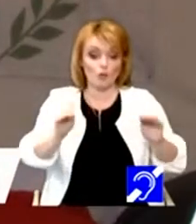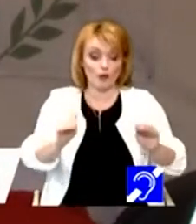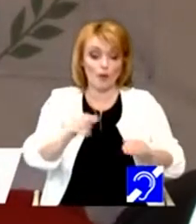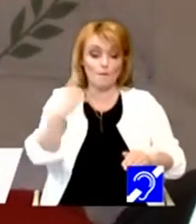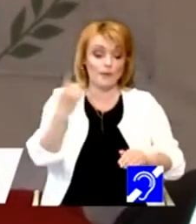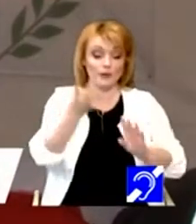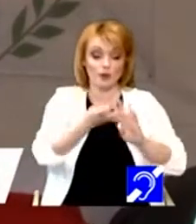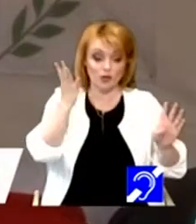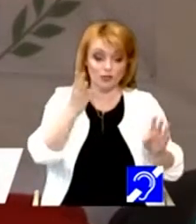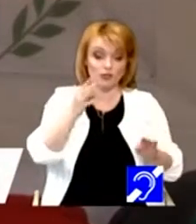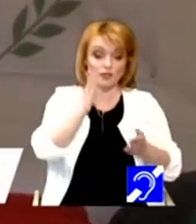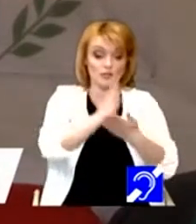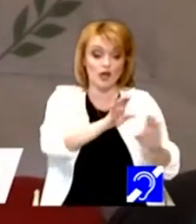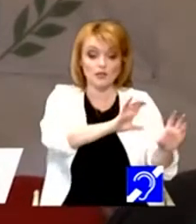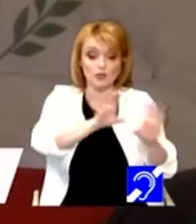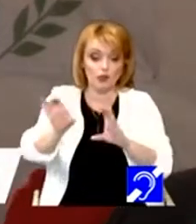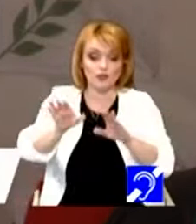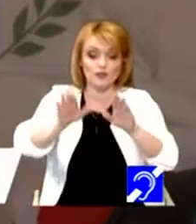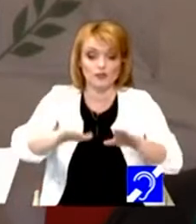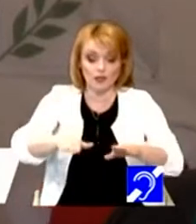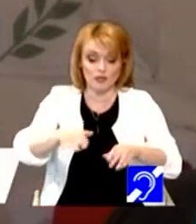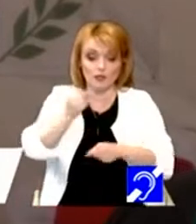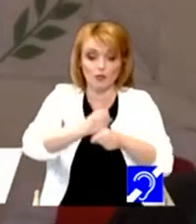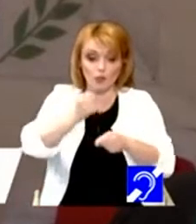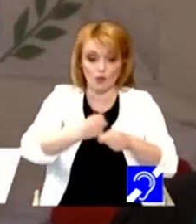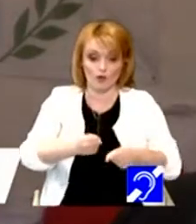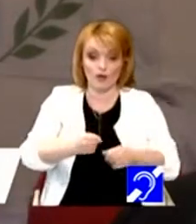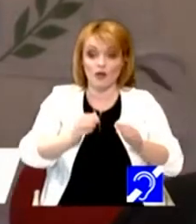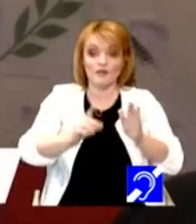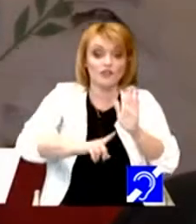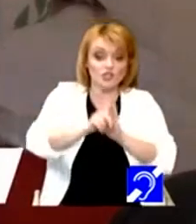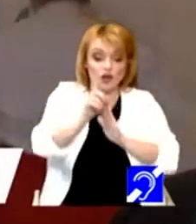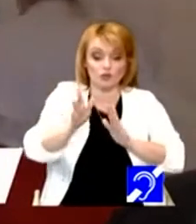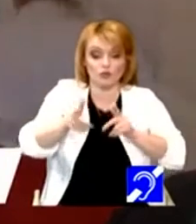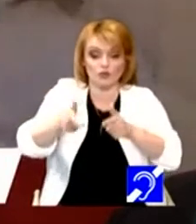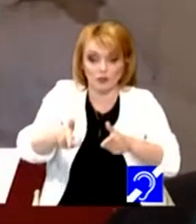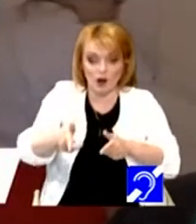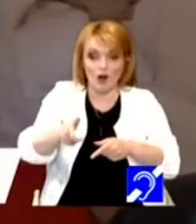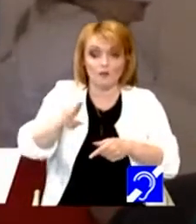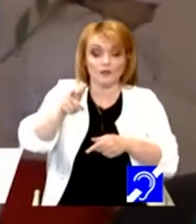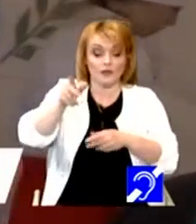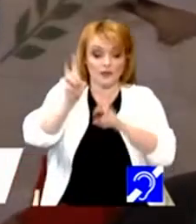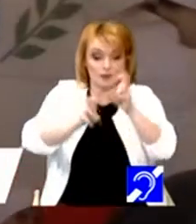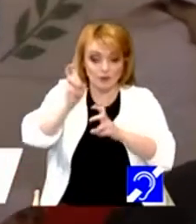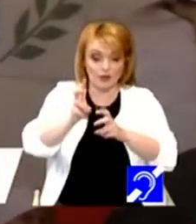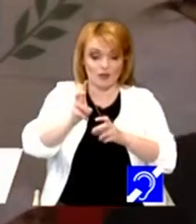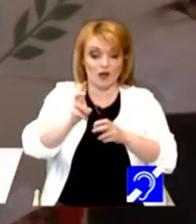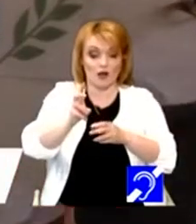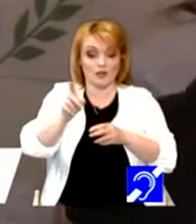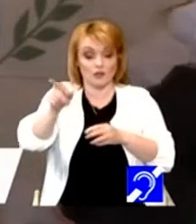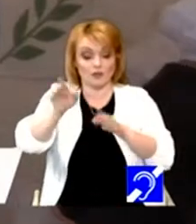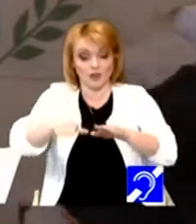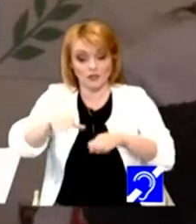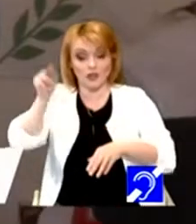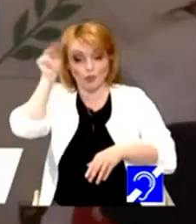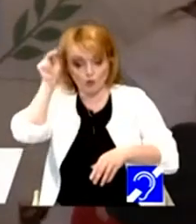muncă din start, adică chiar de la admitere. Ei beneficiază atât de bursa de studii, cât și de salariu din partea